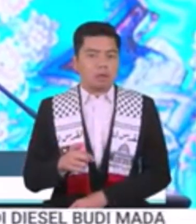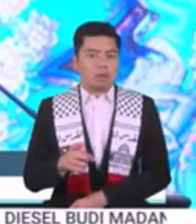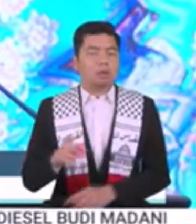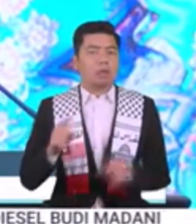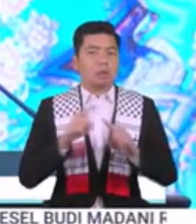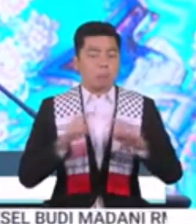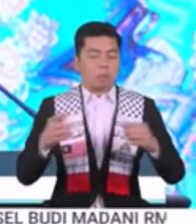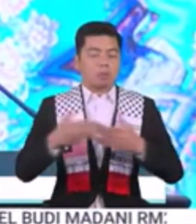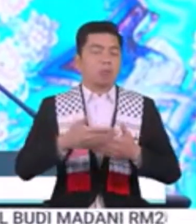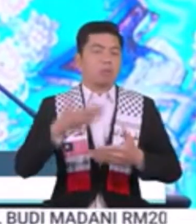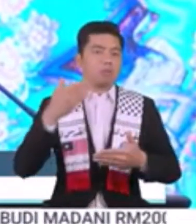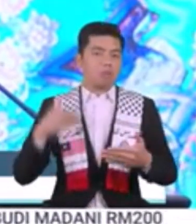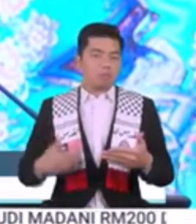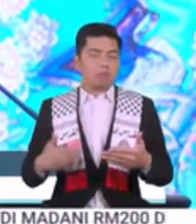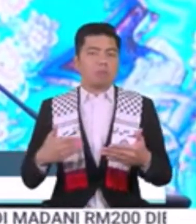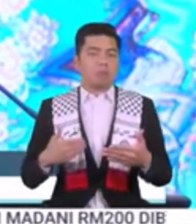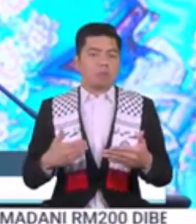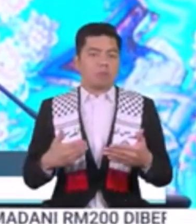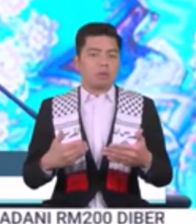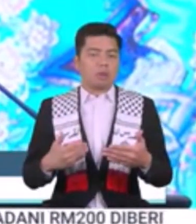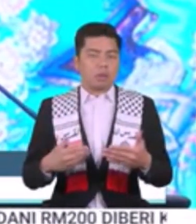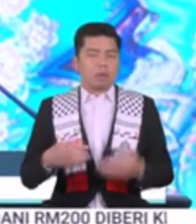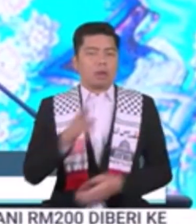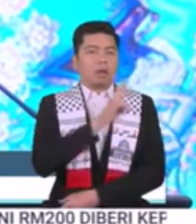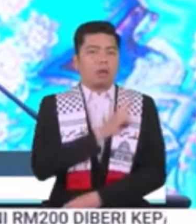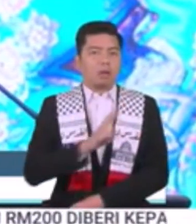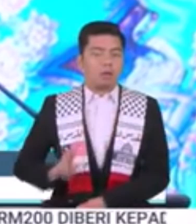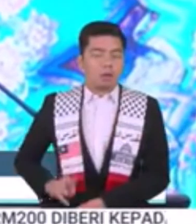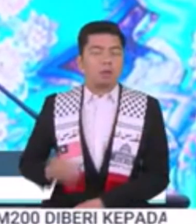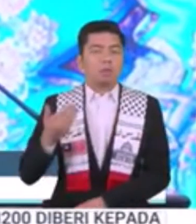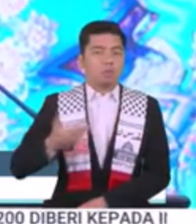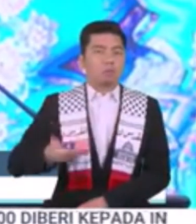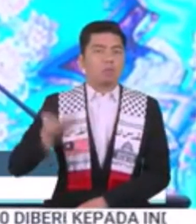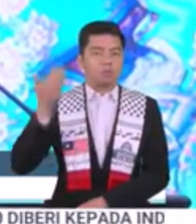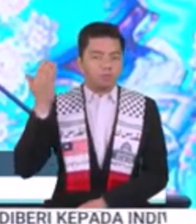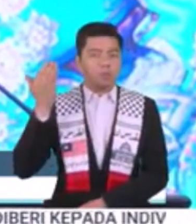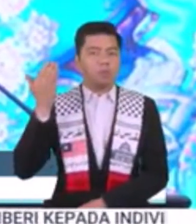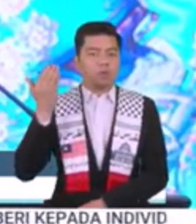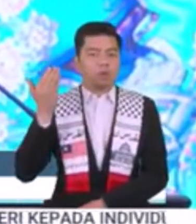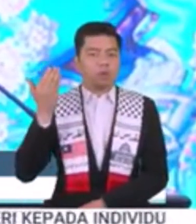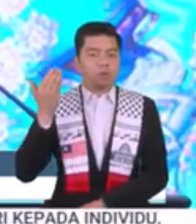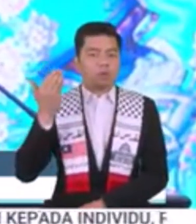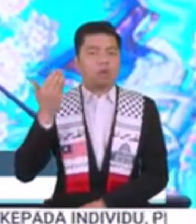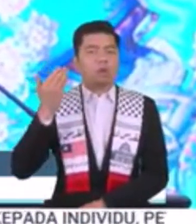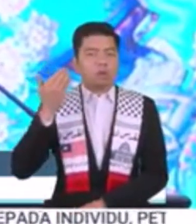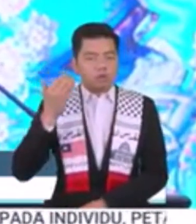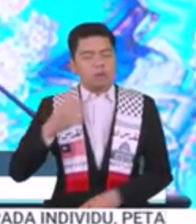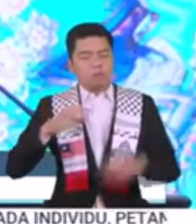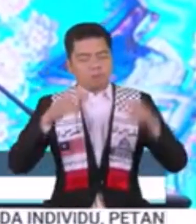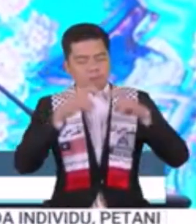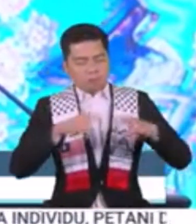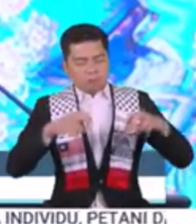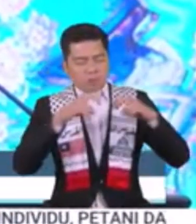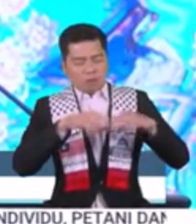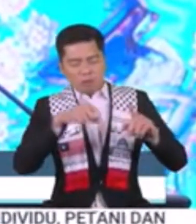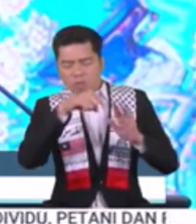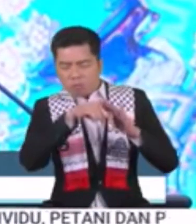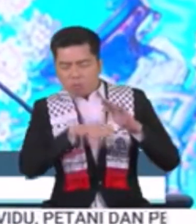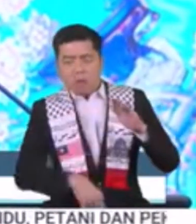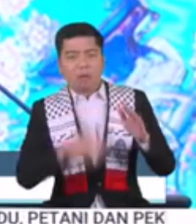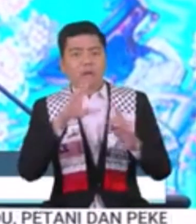Di sebaliknya, baginda terlebih dahulu meneliti suasana